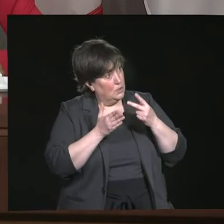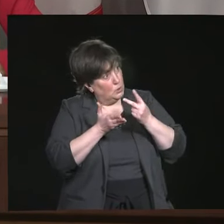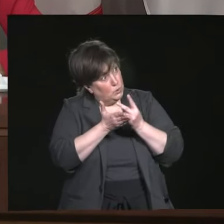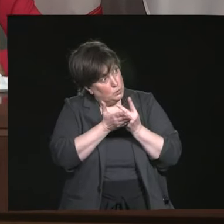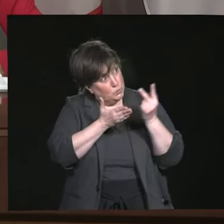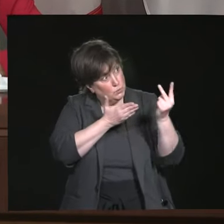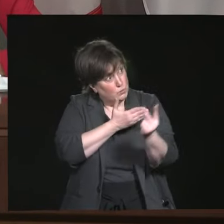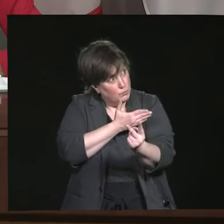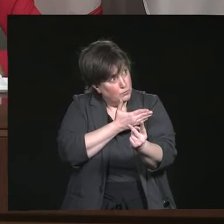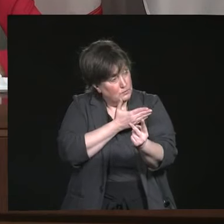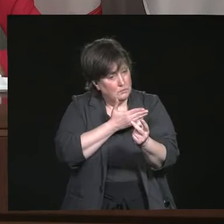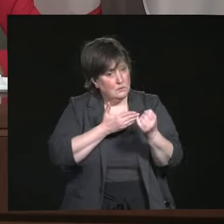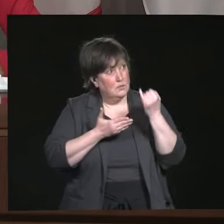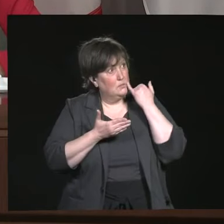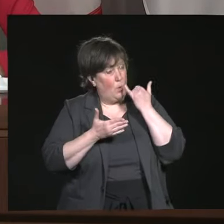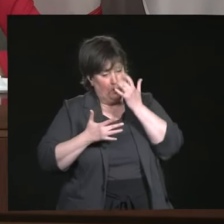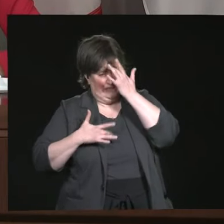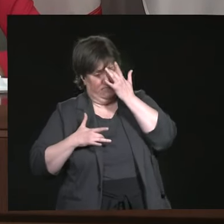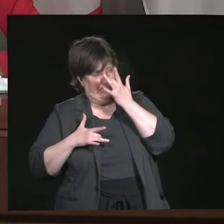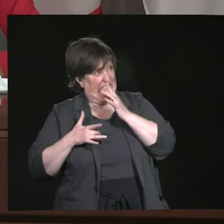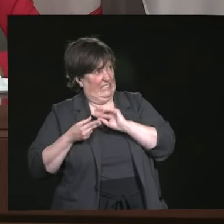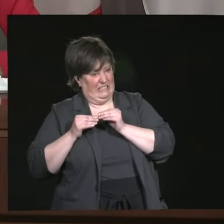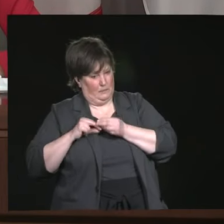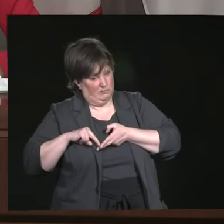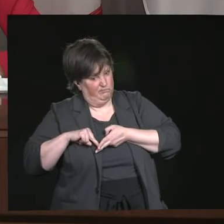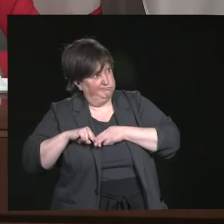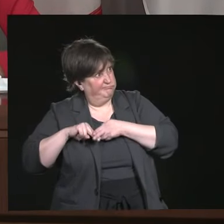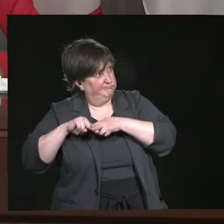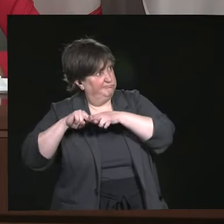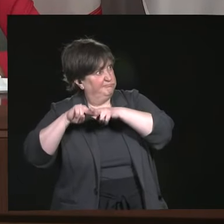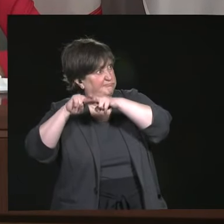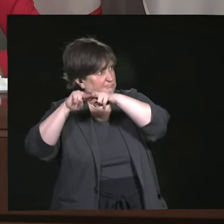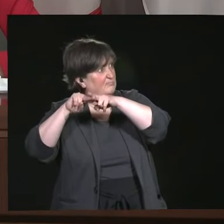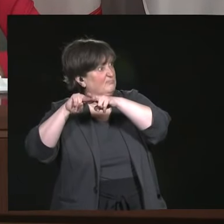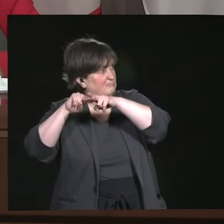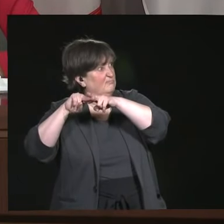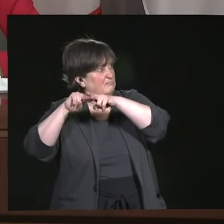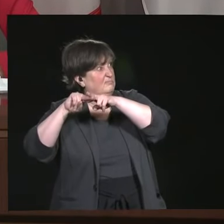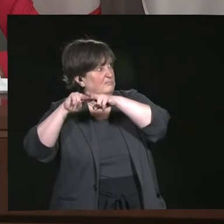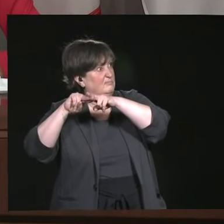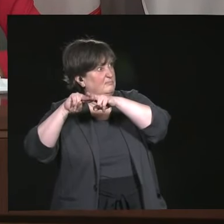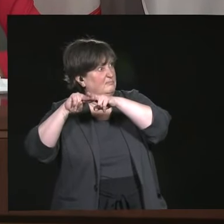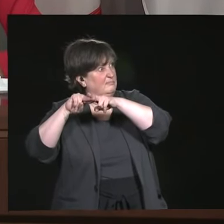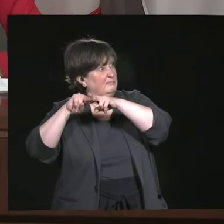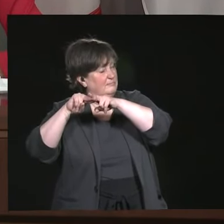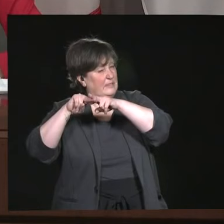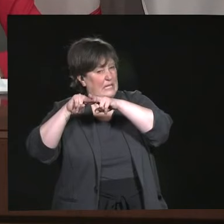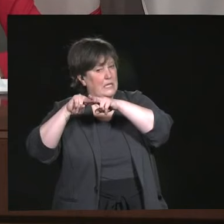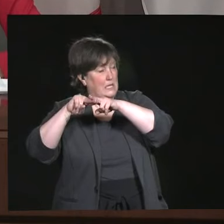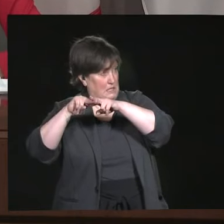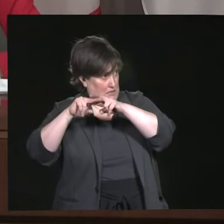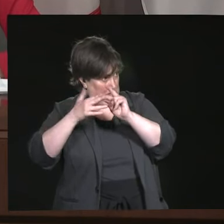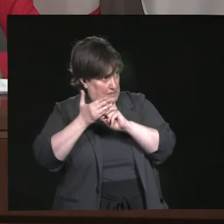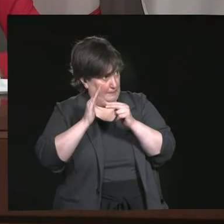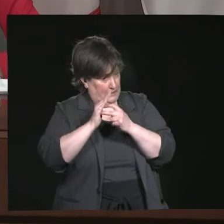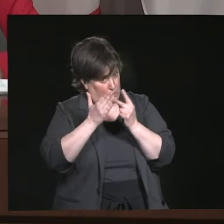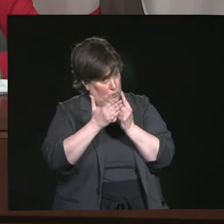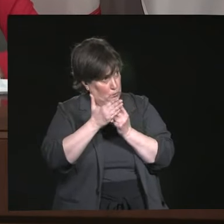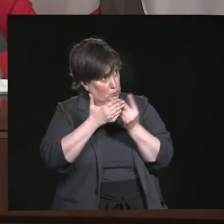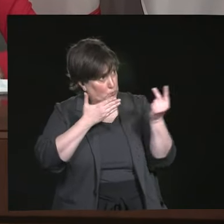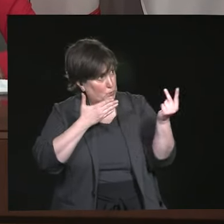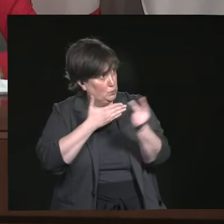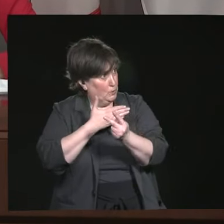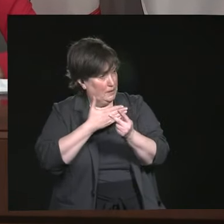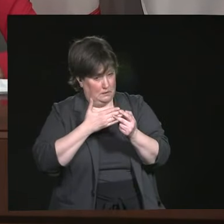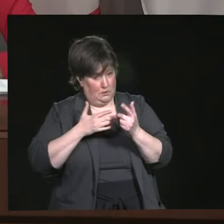actuellement, très, très importante, dans 2 semaines, toutes les infirmières, tous les médecins, tous les patients qui ont besoin d'un